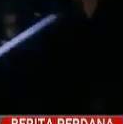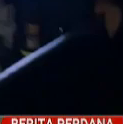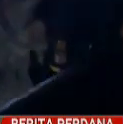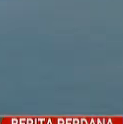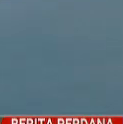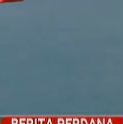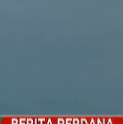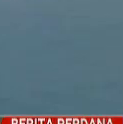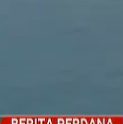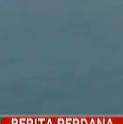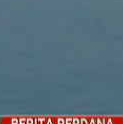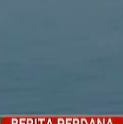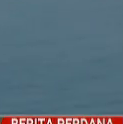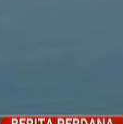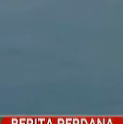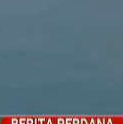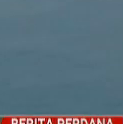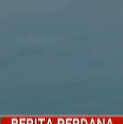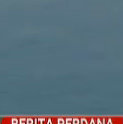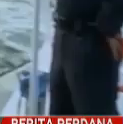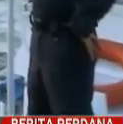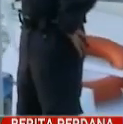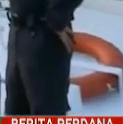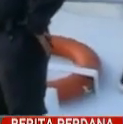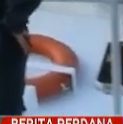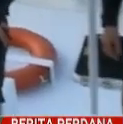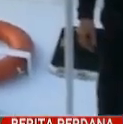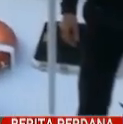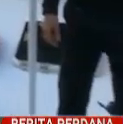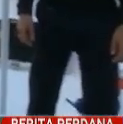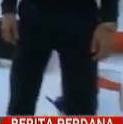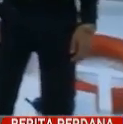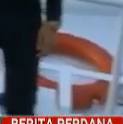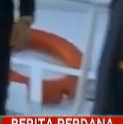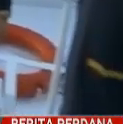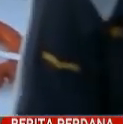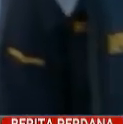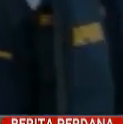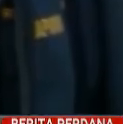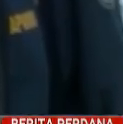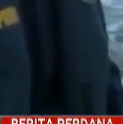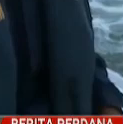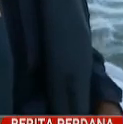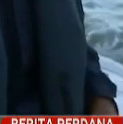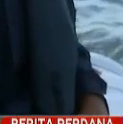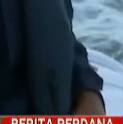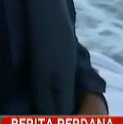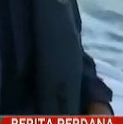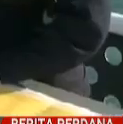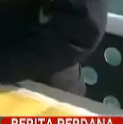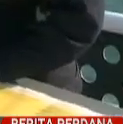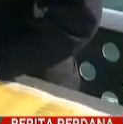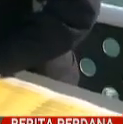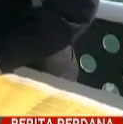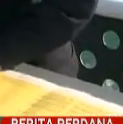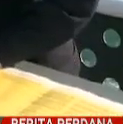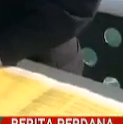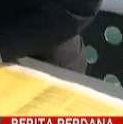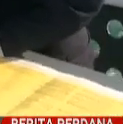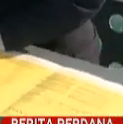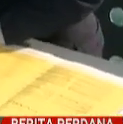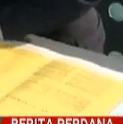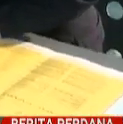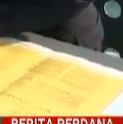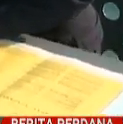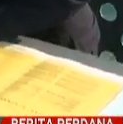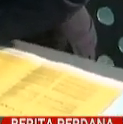sempadan. Kegiatan membawa masuk parti mesti dicegah, apalagi di tengah-tengah penularan pandemik COVID-19 yang masih belum